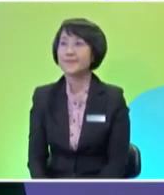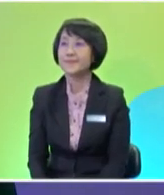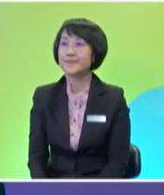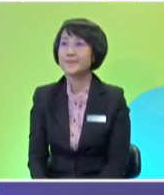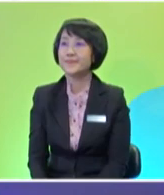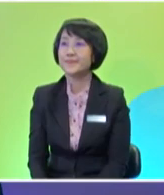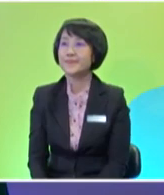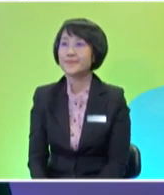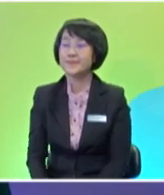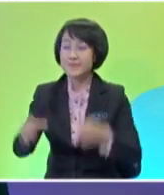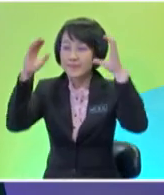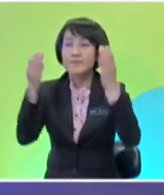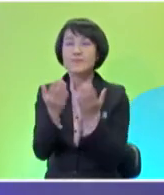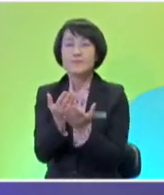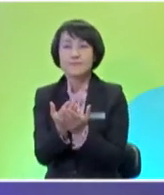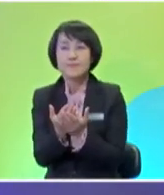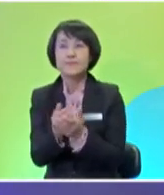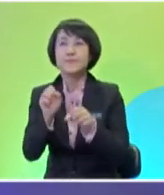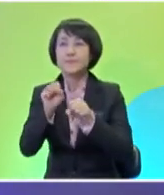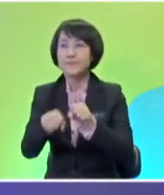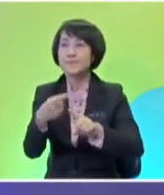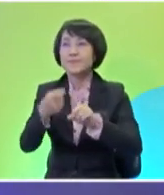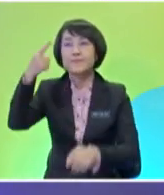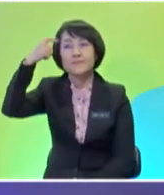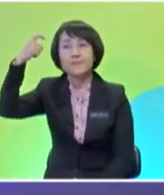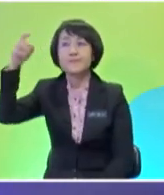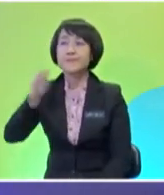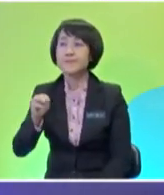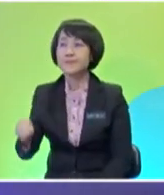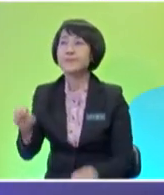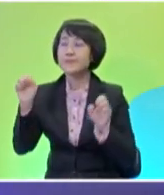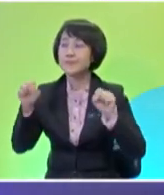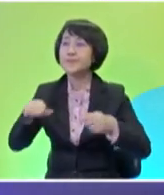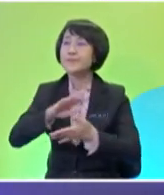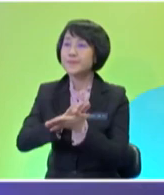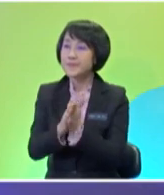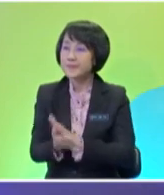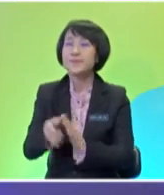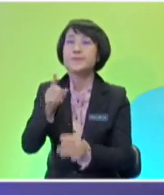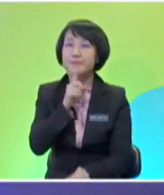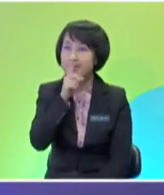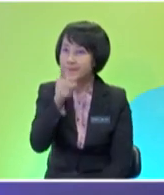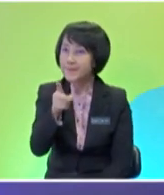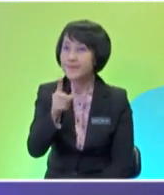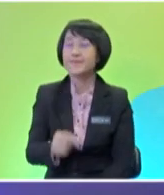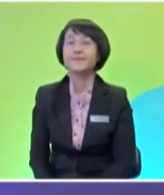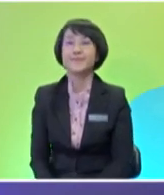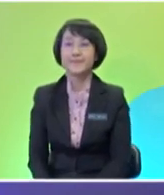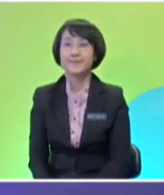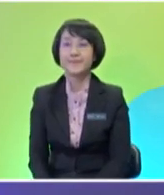doakan semoga daripada angan-angan murid-murid tadi akan menjadi suatu kenyataan Kirana